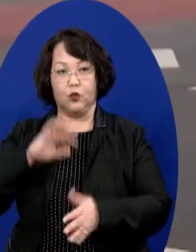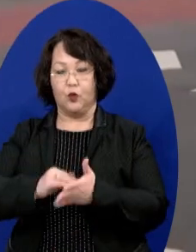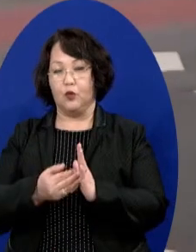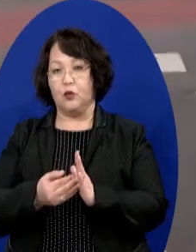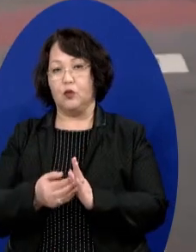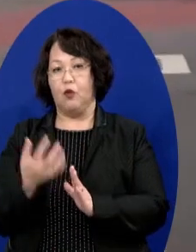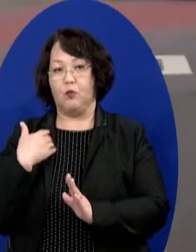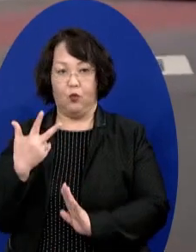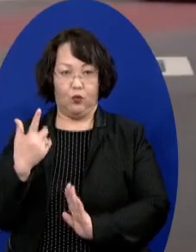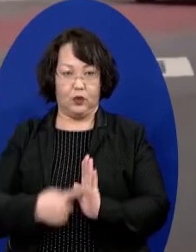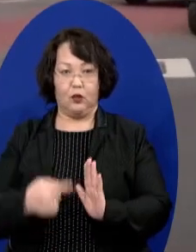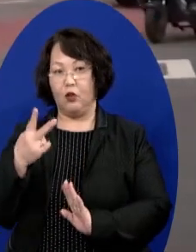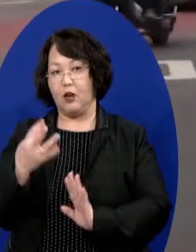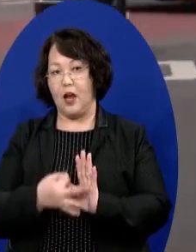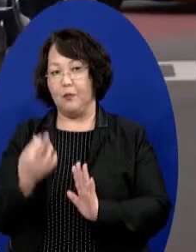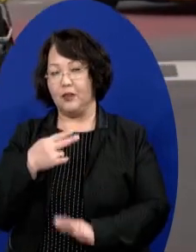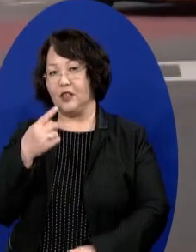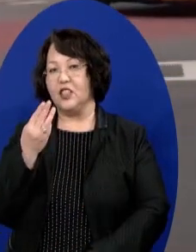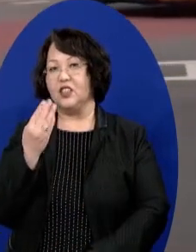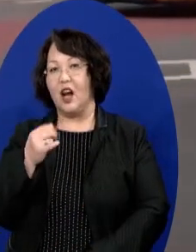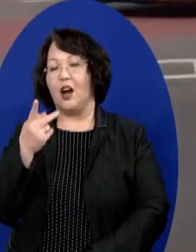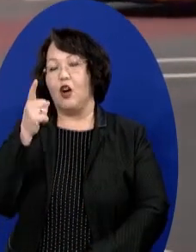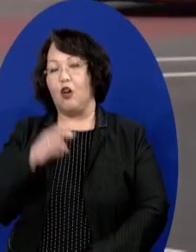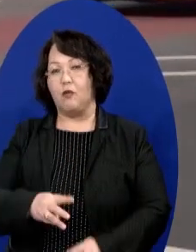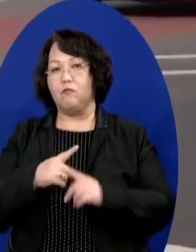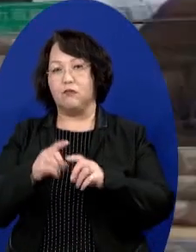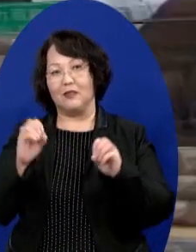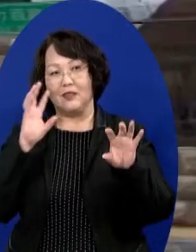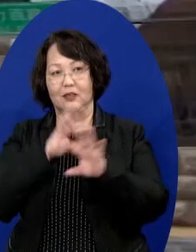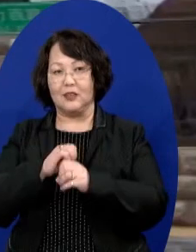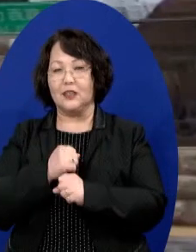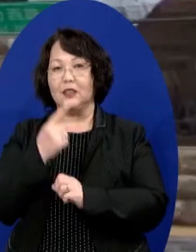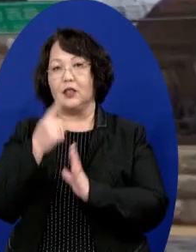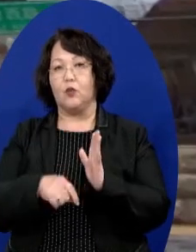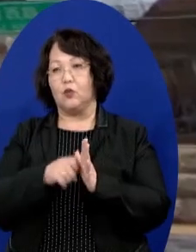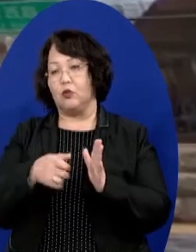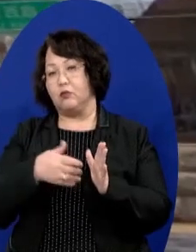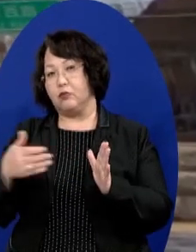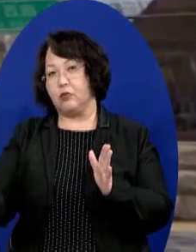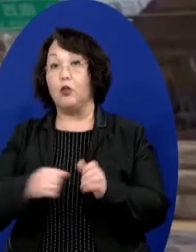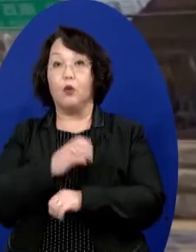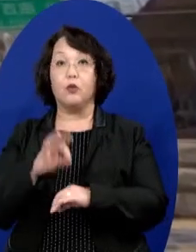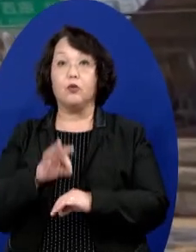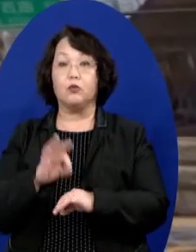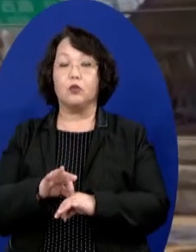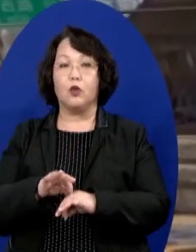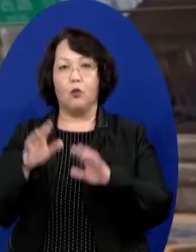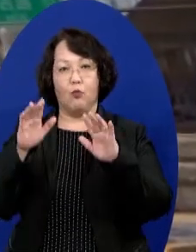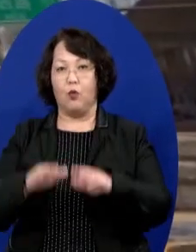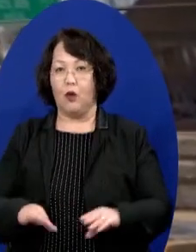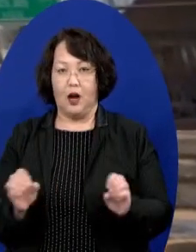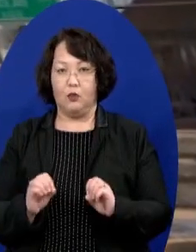3-р сарын 28-нд Шанхай хотод хөл хорой тогтоосноос хойш 1 сарын хугацаа өнгөрсөн ч гэсэн халдварын тархалт доривтой төвшөнд буураагүй